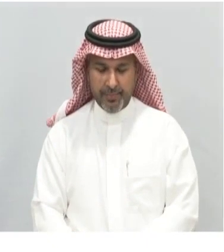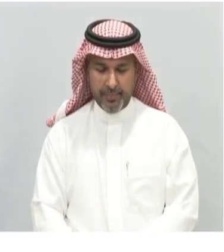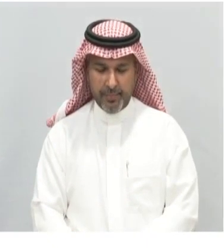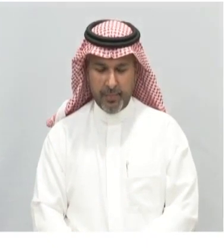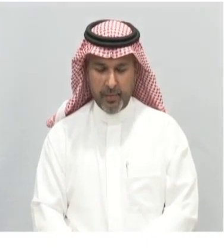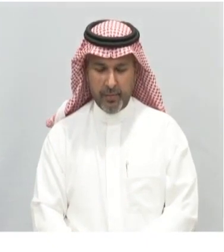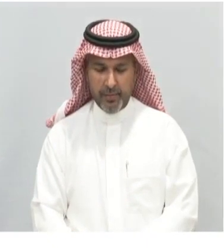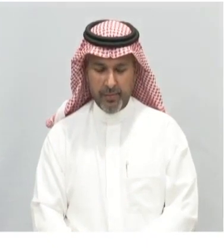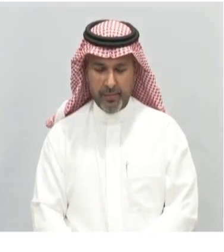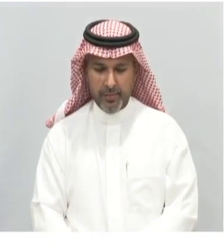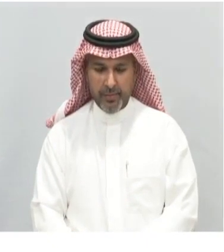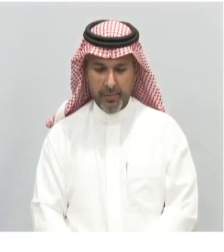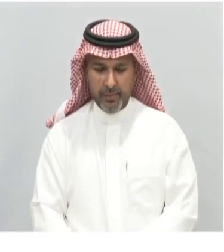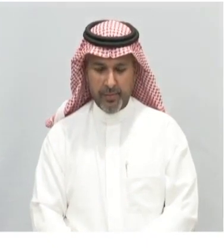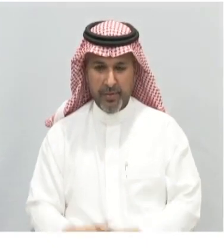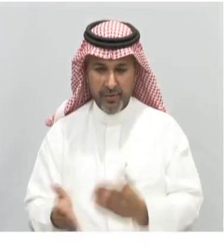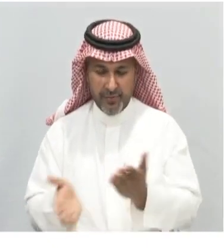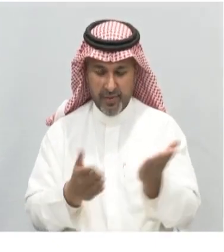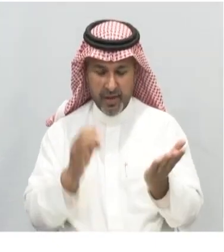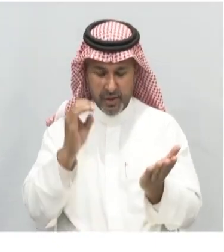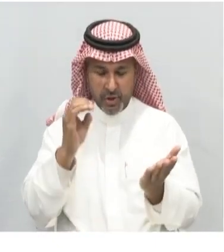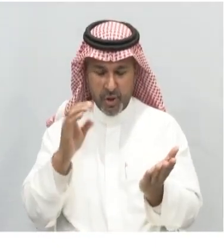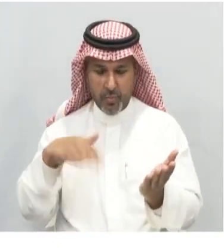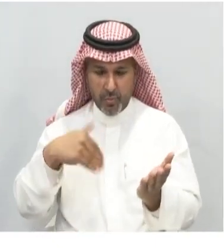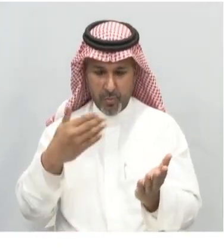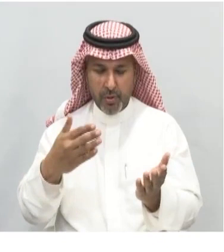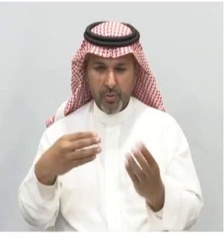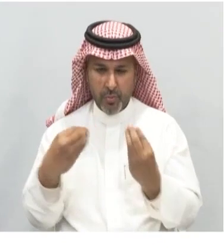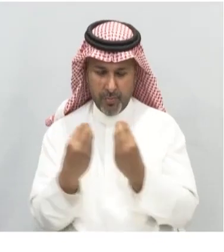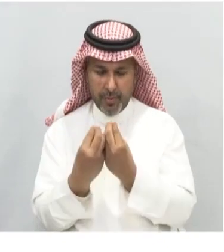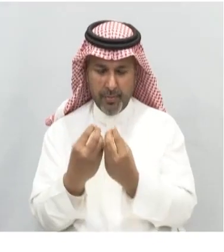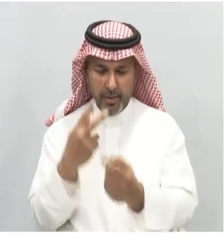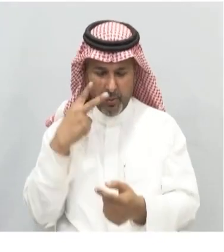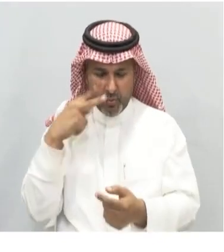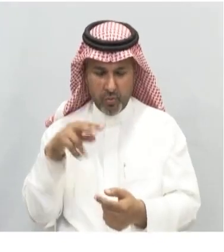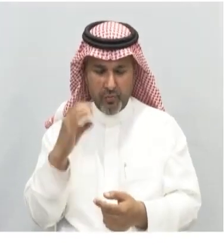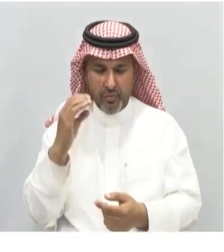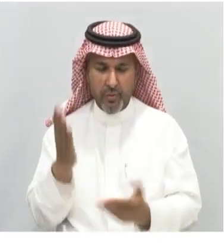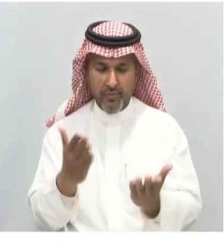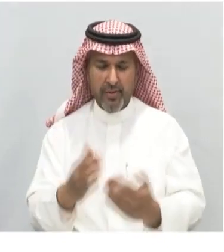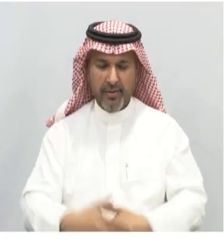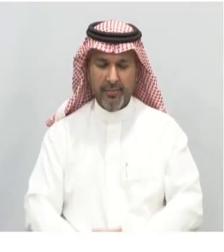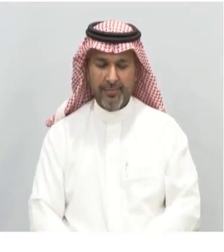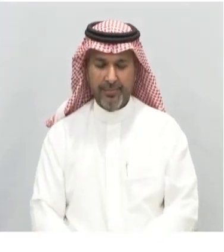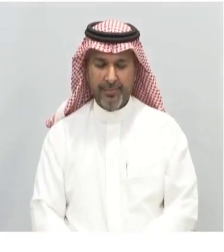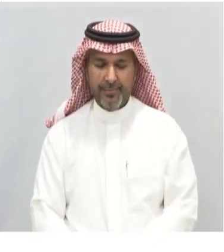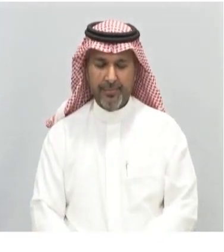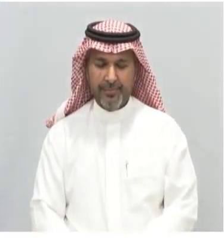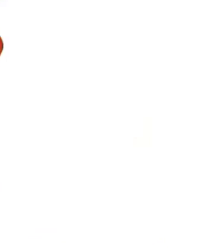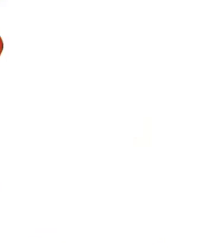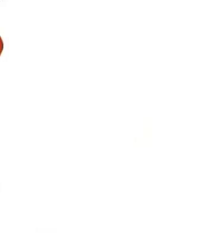كلا من الانماط التاليه تفضلوا يا مبدعين اوجدوا الاجابه لهذه الاسئله الثلاث بارك الله فيكم